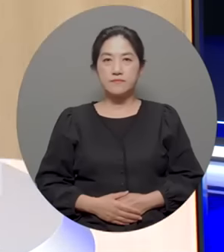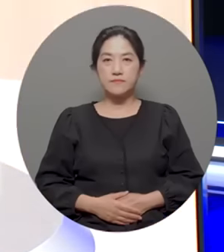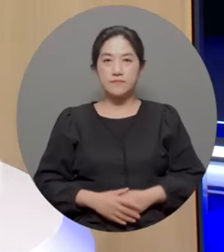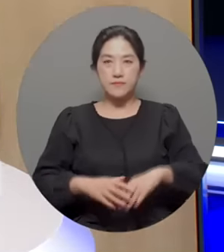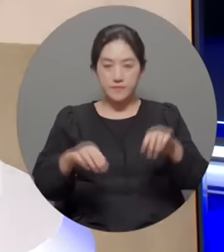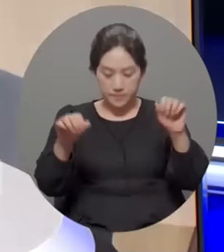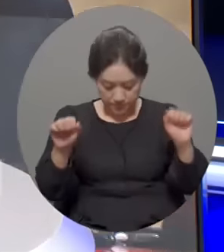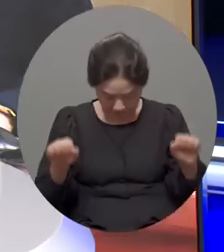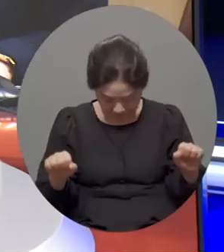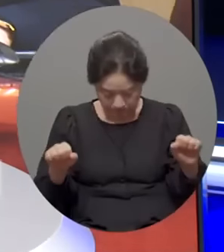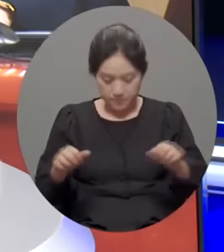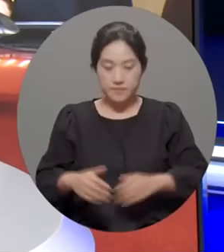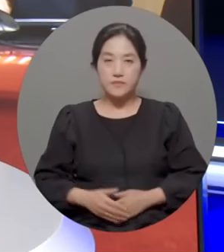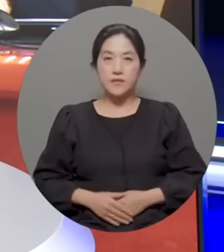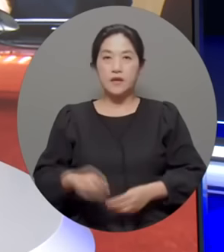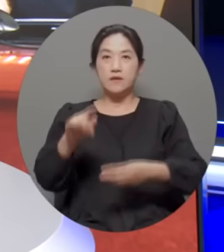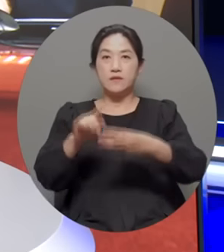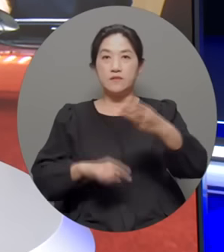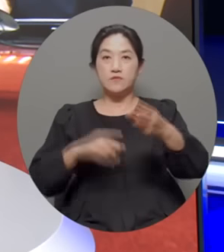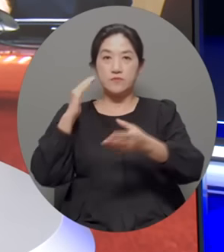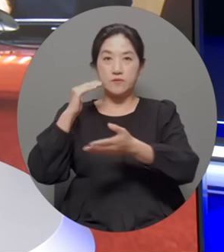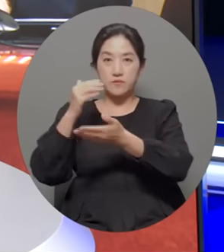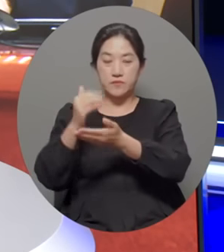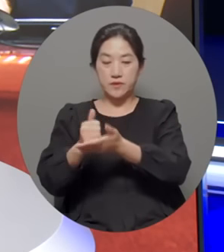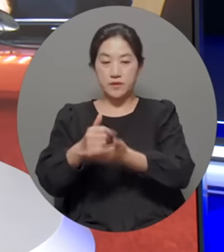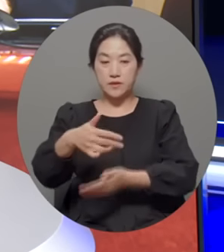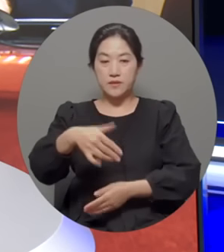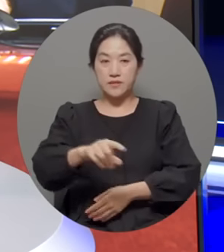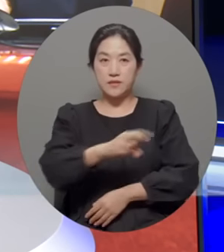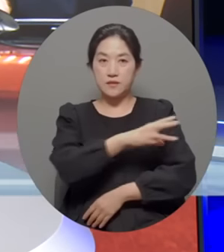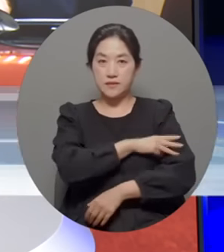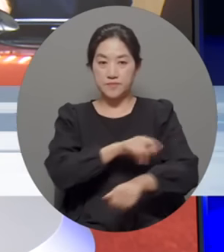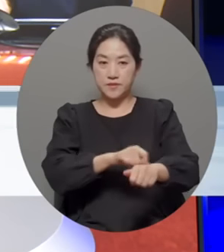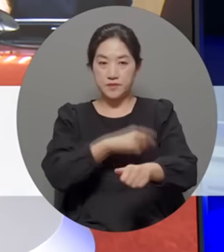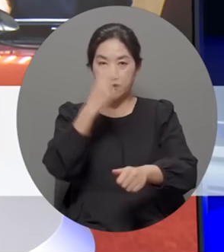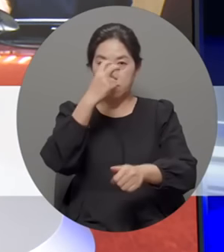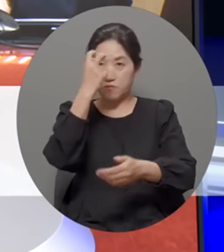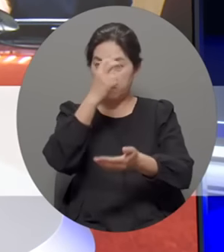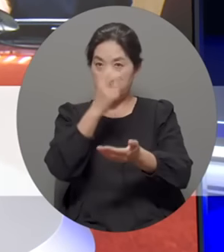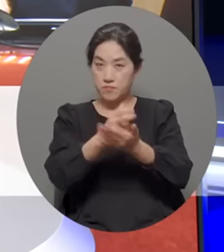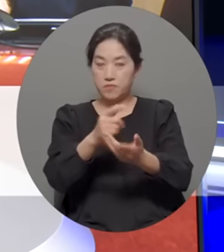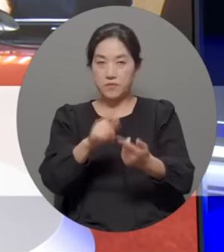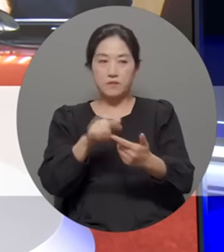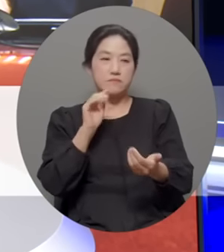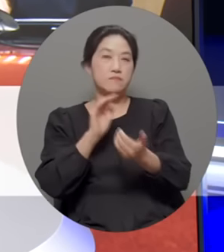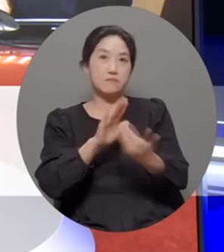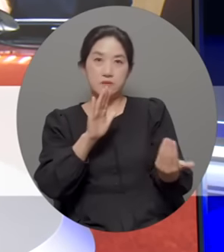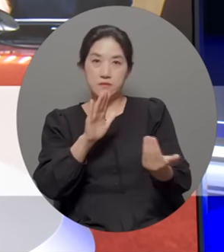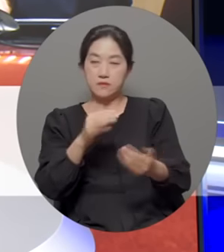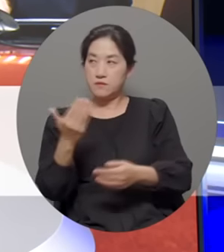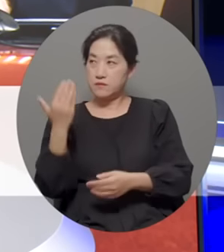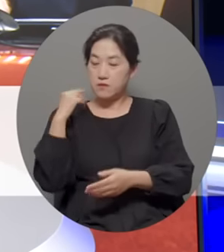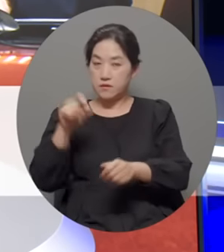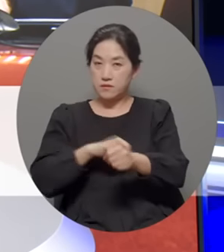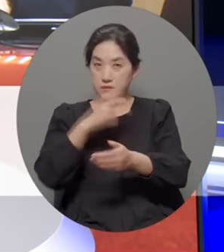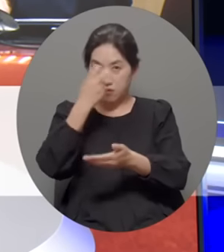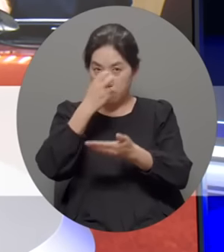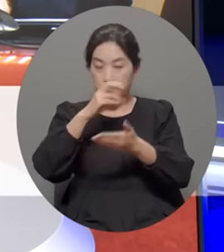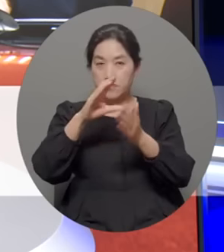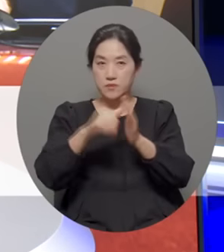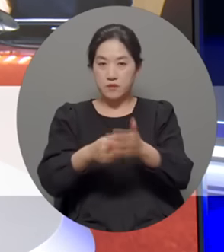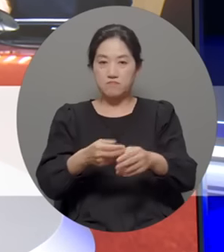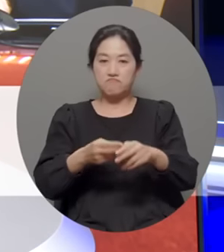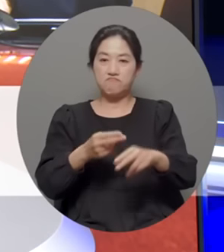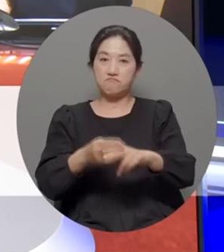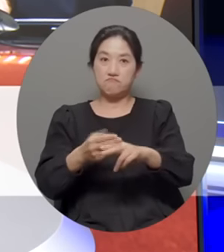여러분 안녕하십니까? 윤석열 대통령이 최상병 특검법에 대해 거부권을 행사했습니다. 과거 특검에서 칼자루를 쥐었던